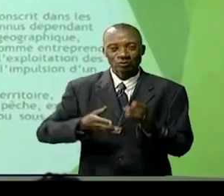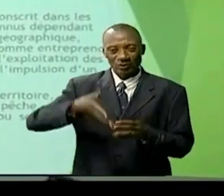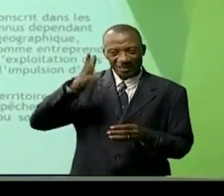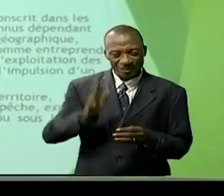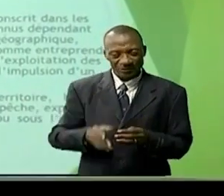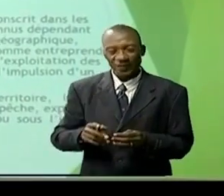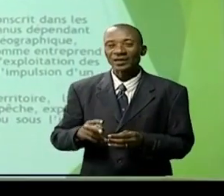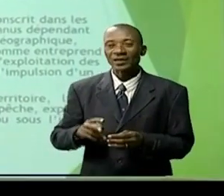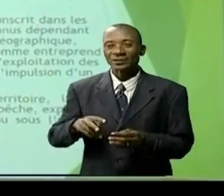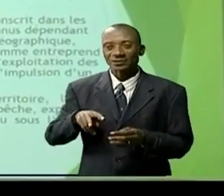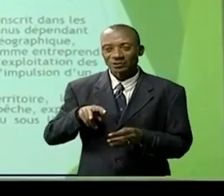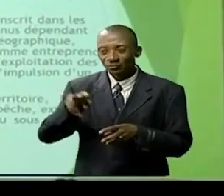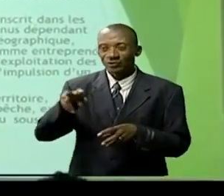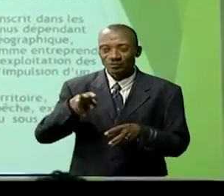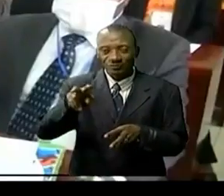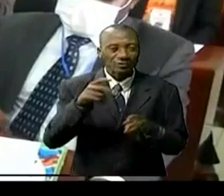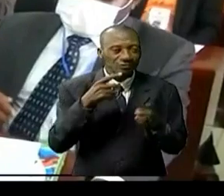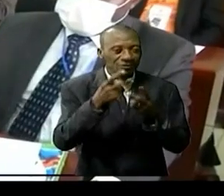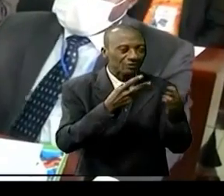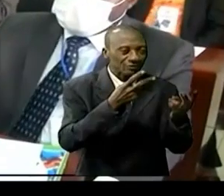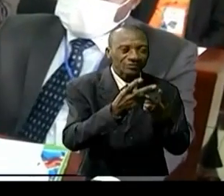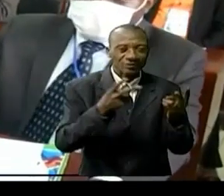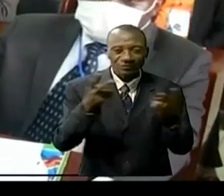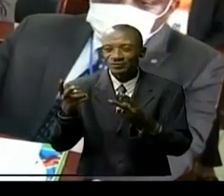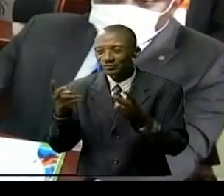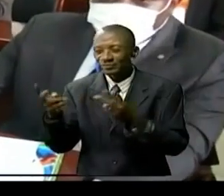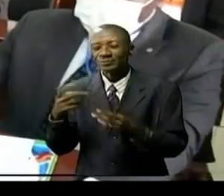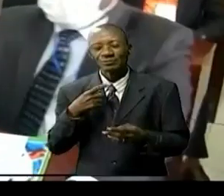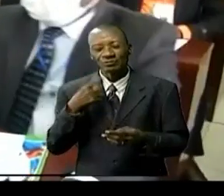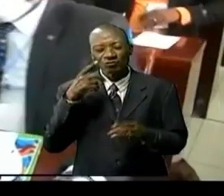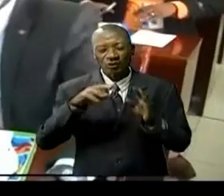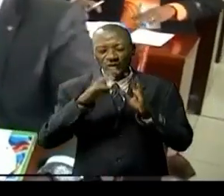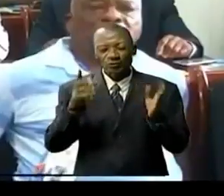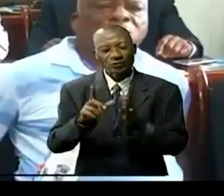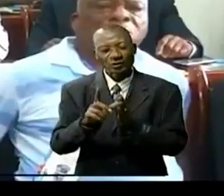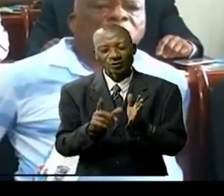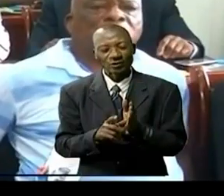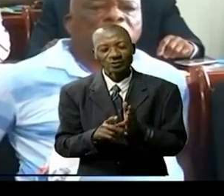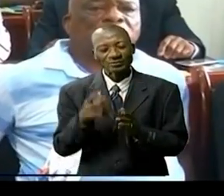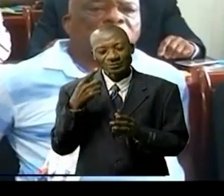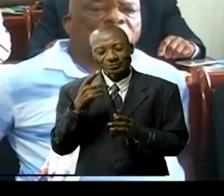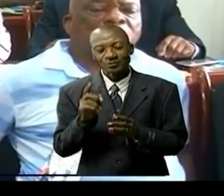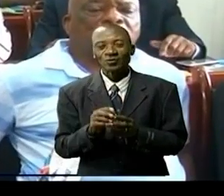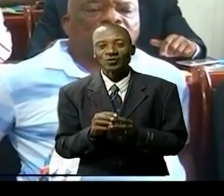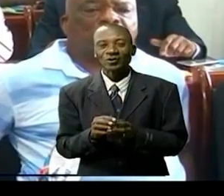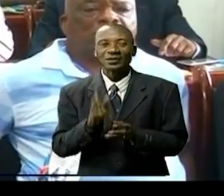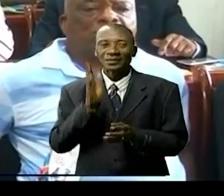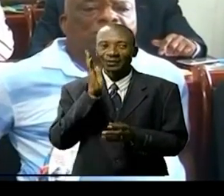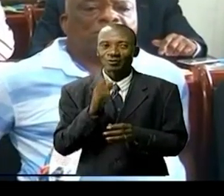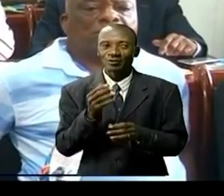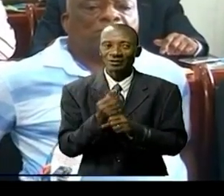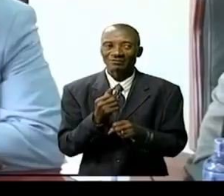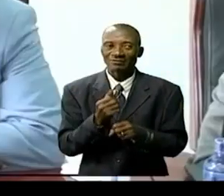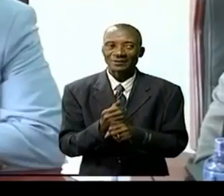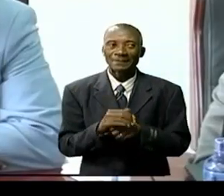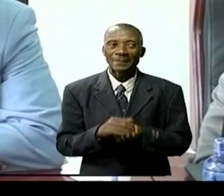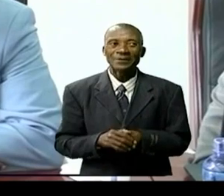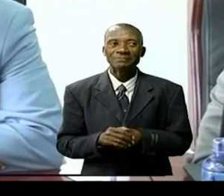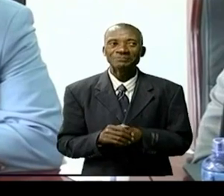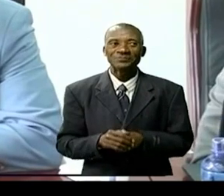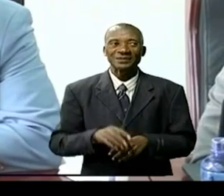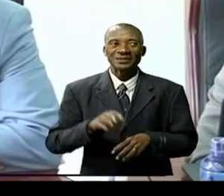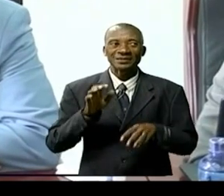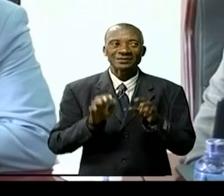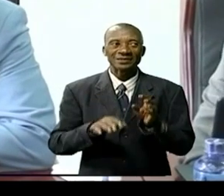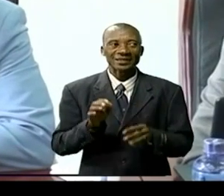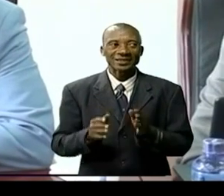acteurs intériorise les principes fondamentaux qui guide la vision stratégique au cours de cet atelier le secrétaire général à l'aménagement du